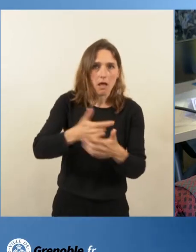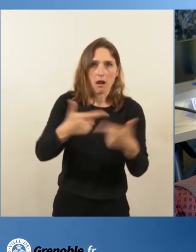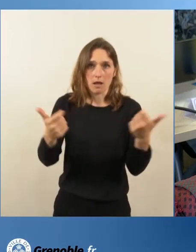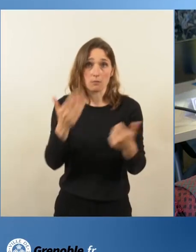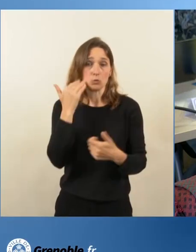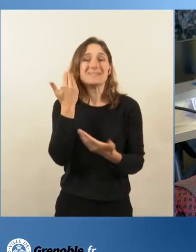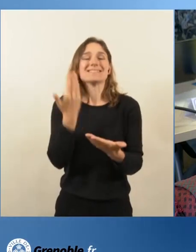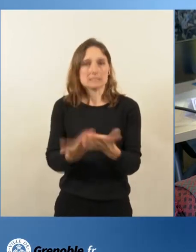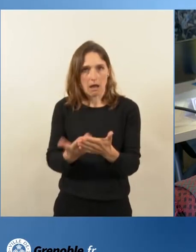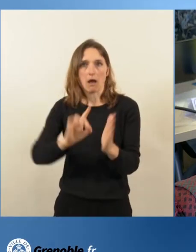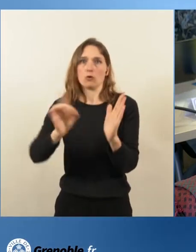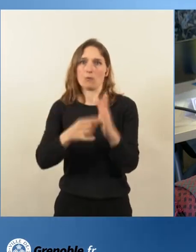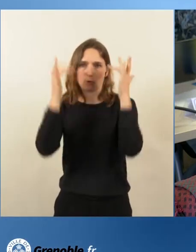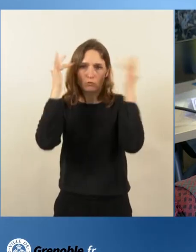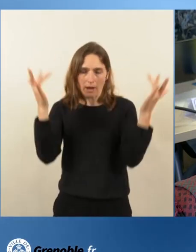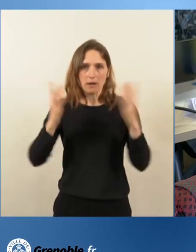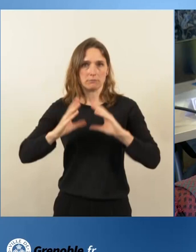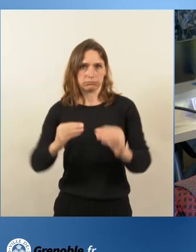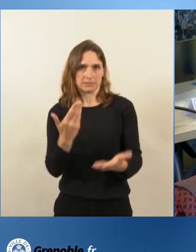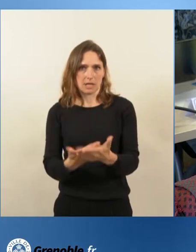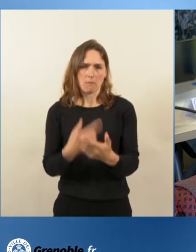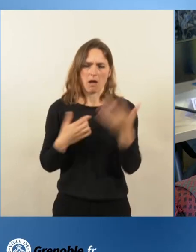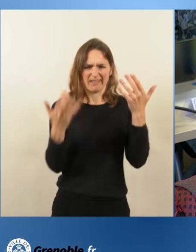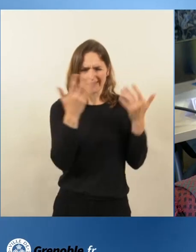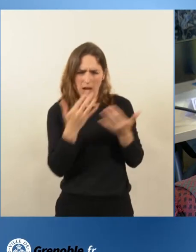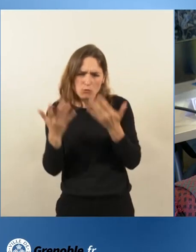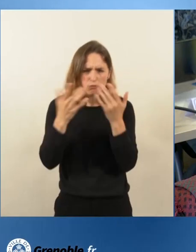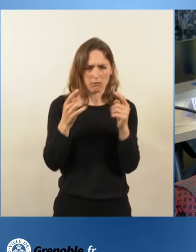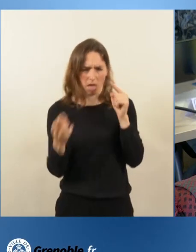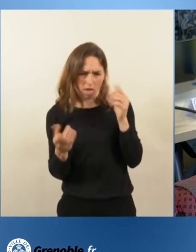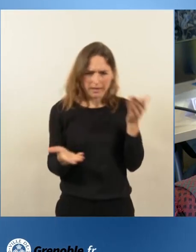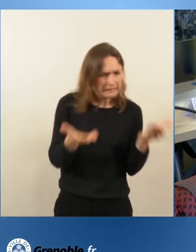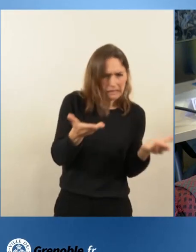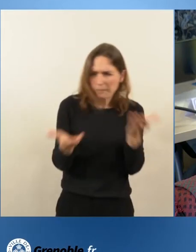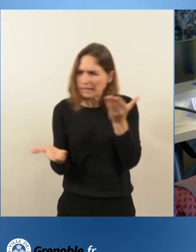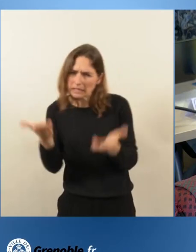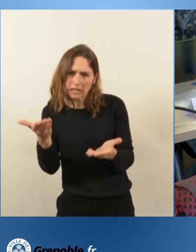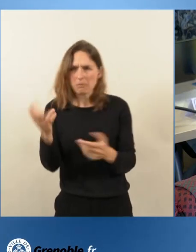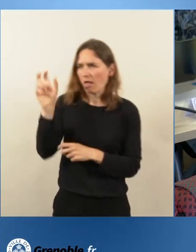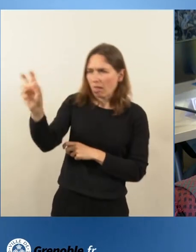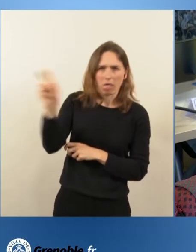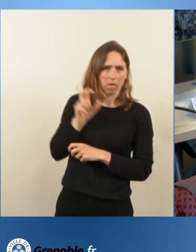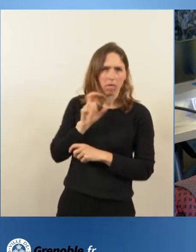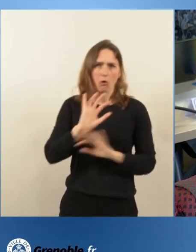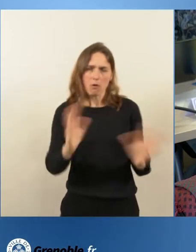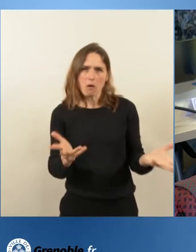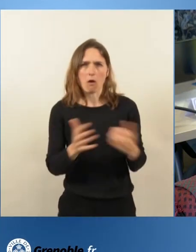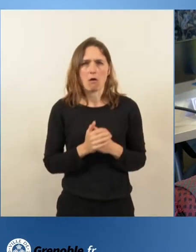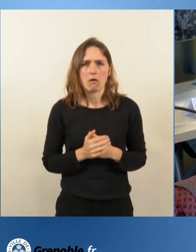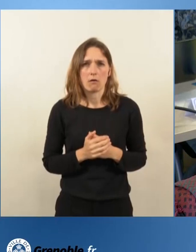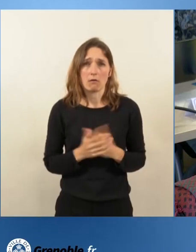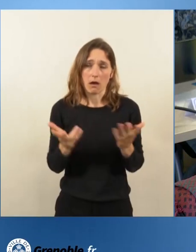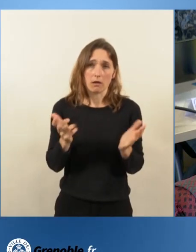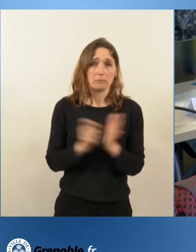l'exercice des droits culturels et que ce n'est pas faire des calculs entre apothicaire voilà les transferts se feront en temps donné en fonction des politiques